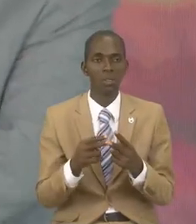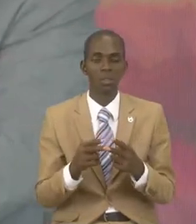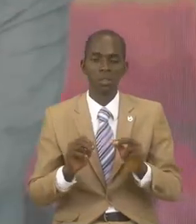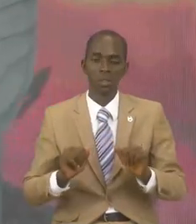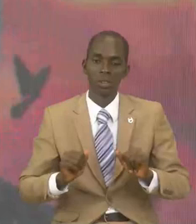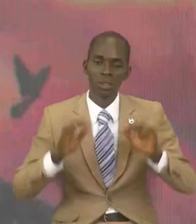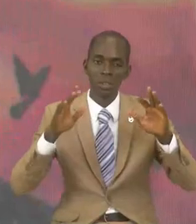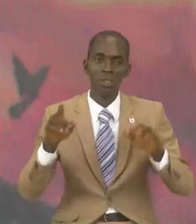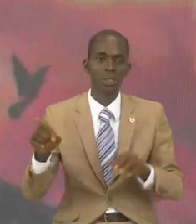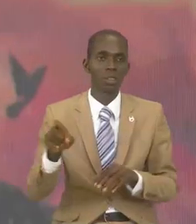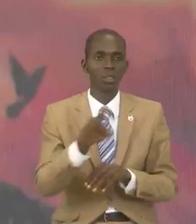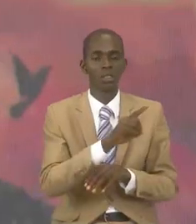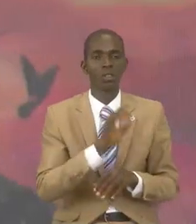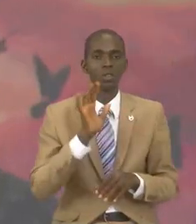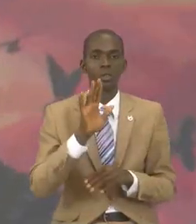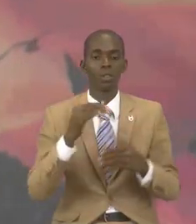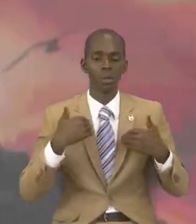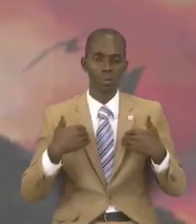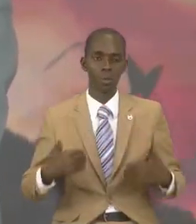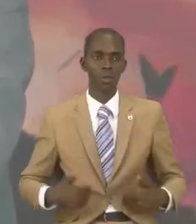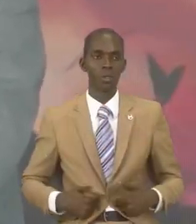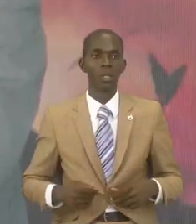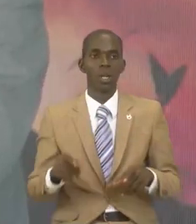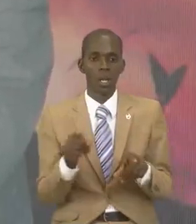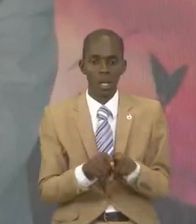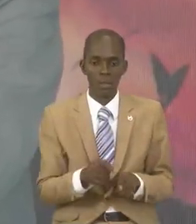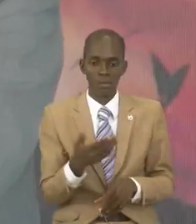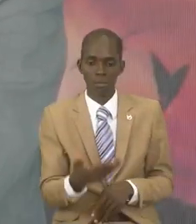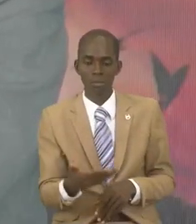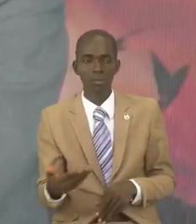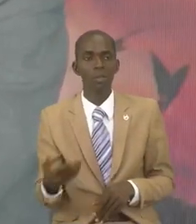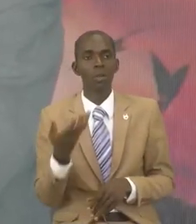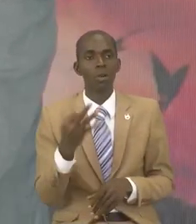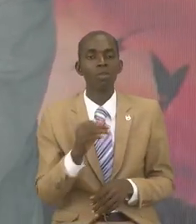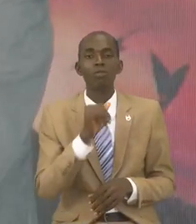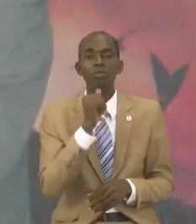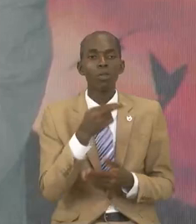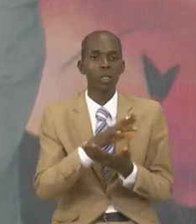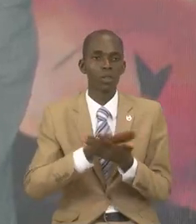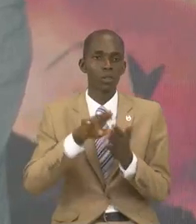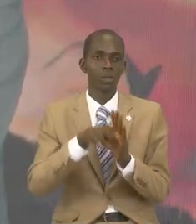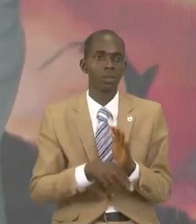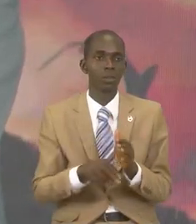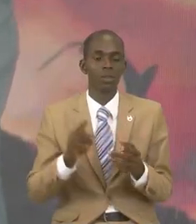livrez pas vos membres au péché comme des instruments d'iniquité.